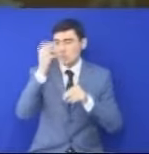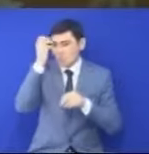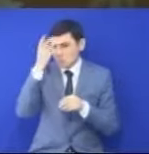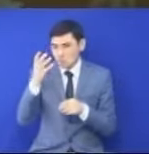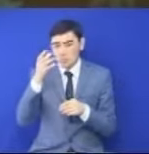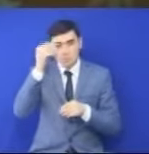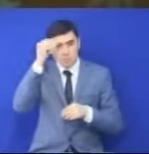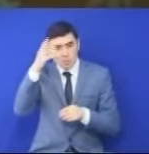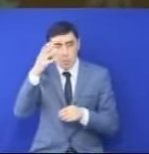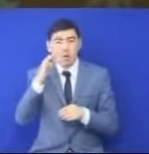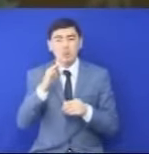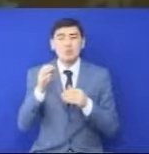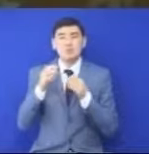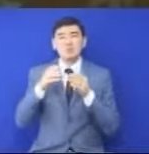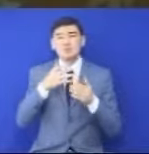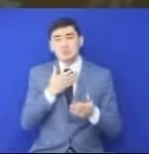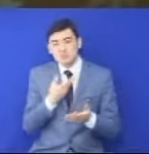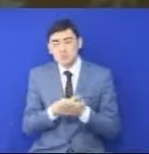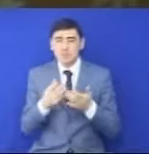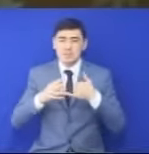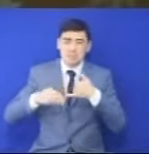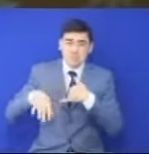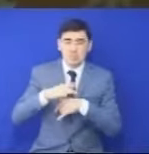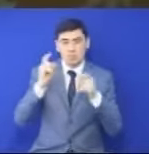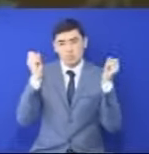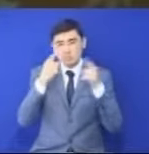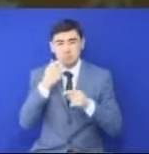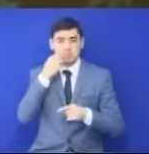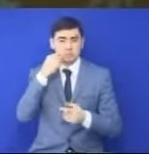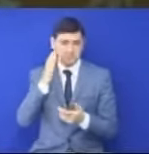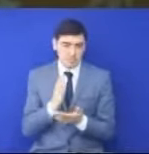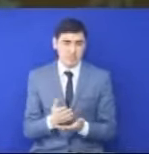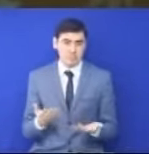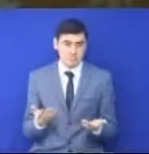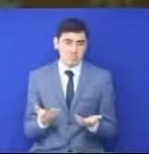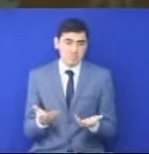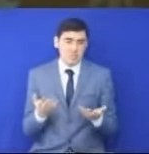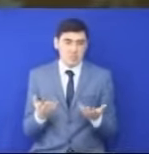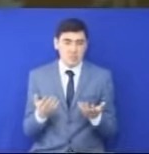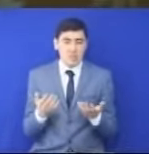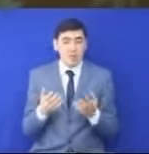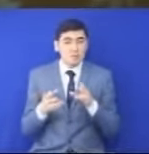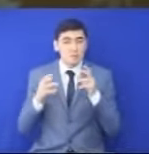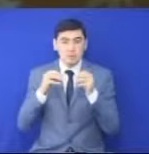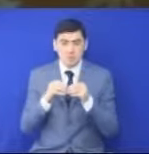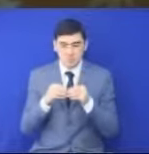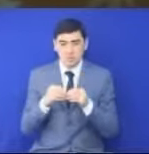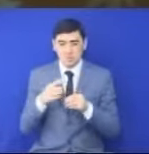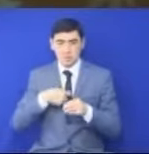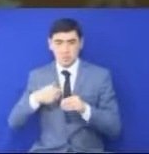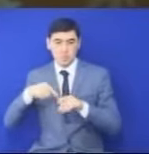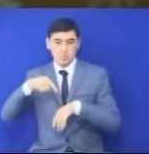большой шанс больше узнать о родной стране, о родной земле. И в конце концов, это шанс